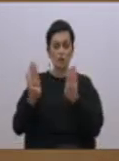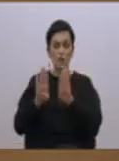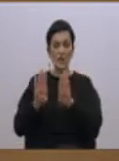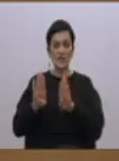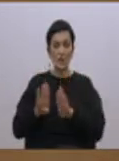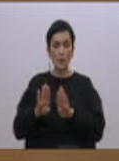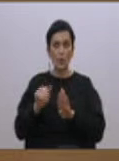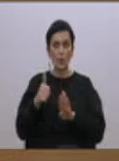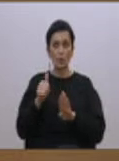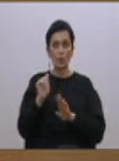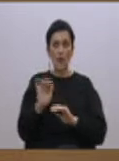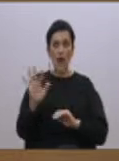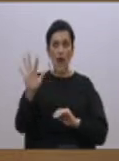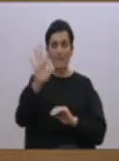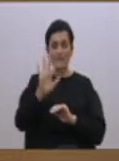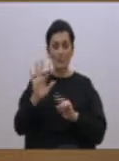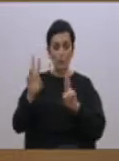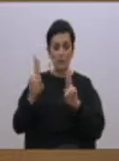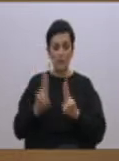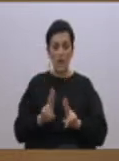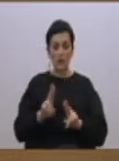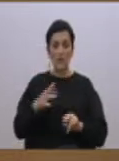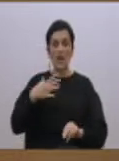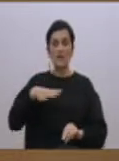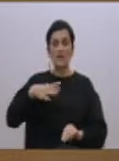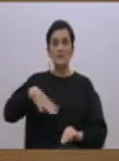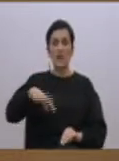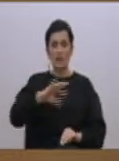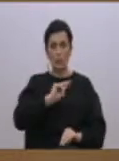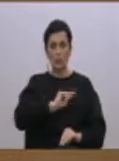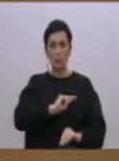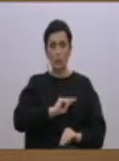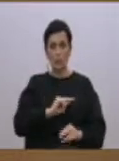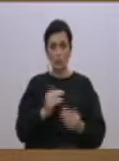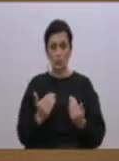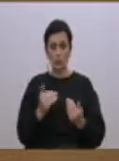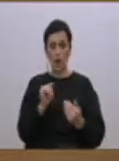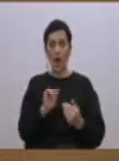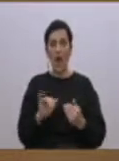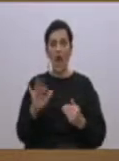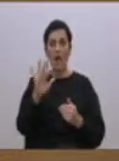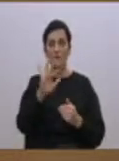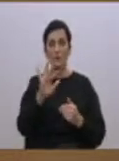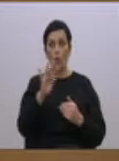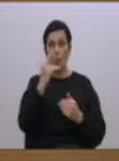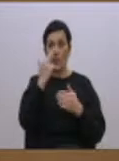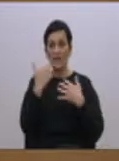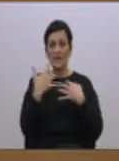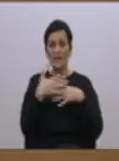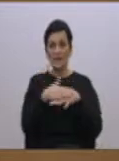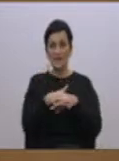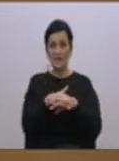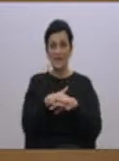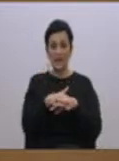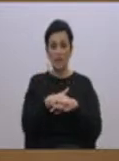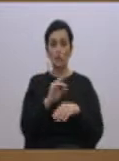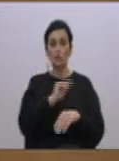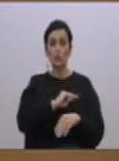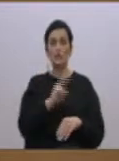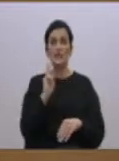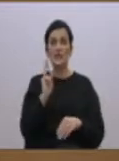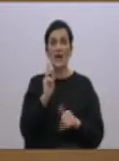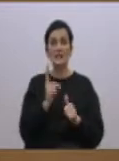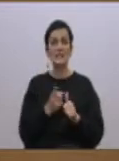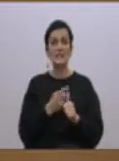როგორია ევროსტანდარტთან მოგესწრება საქართველოს მუშაობს ახლა ევროპაში ინტეგრაციაზე მუშაობს კანდიდატის